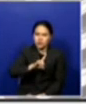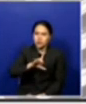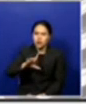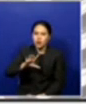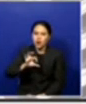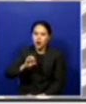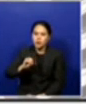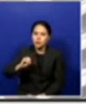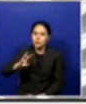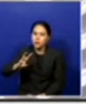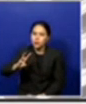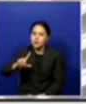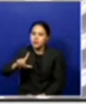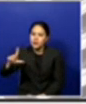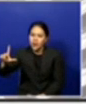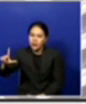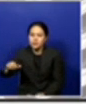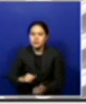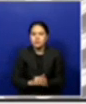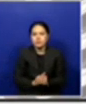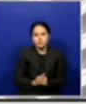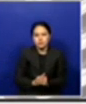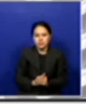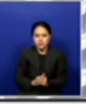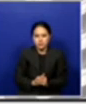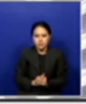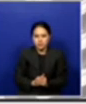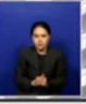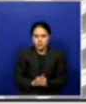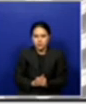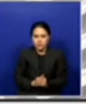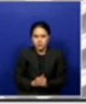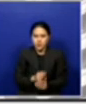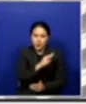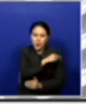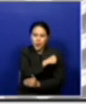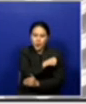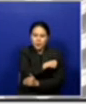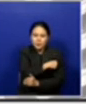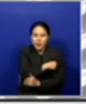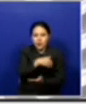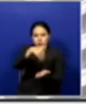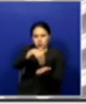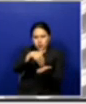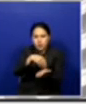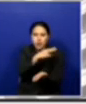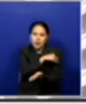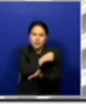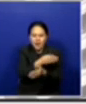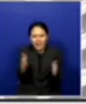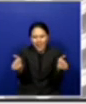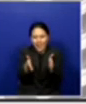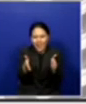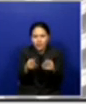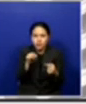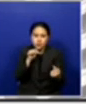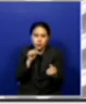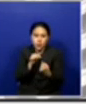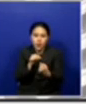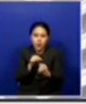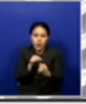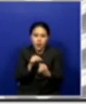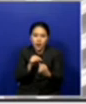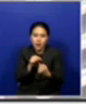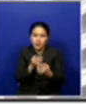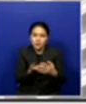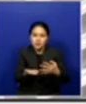6,196 ล้านจาก 21,000 ล้านโรงพยาบาลศูนย์โรงพยาบาลทั่วไประดับ2ขึ้นไปนะครับเขาเรียก